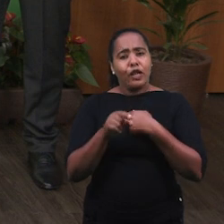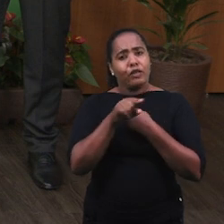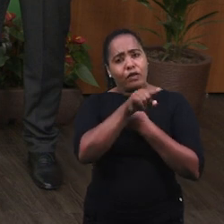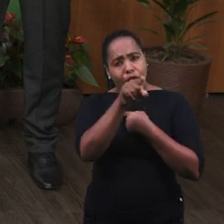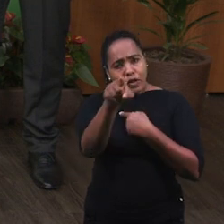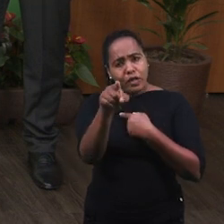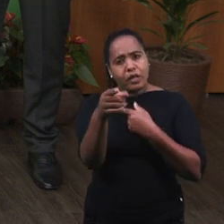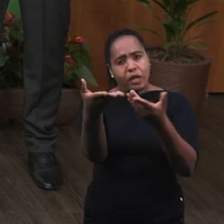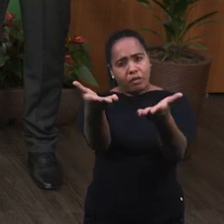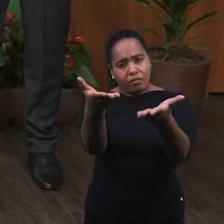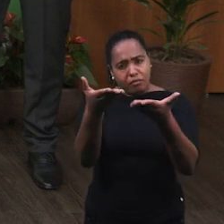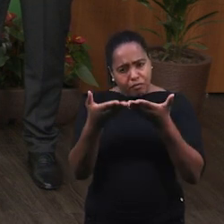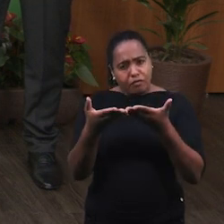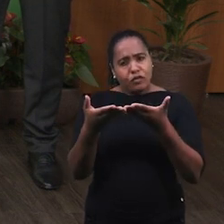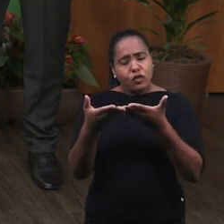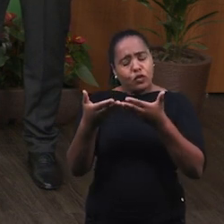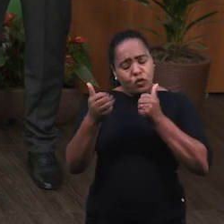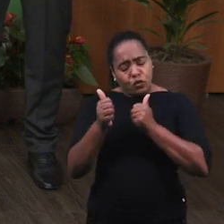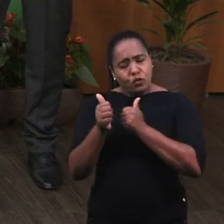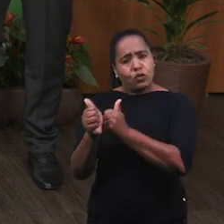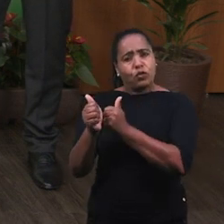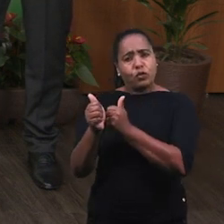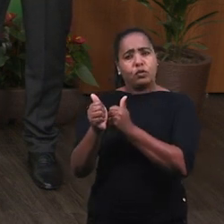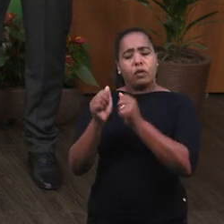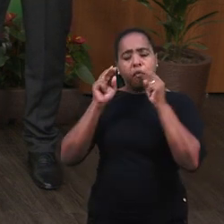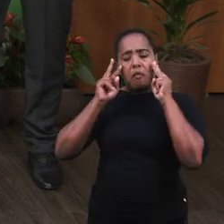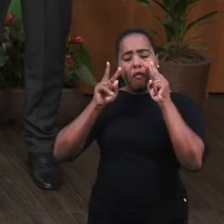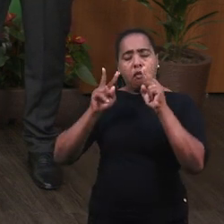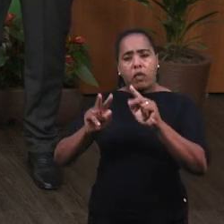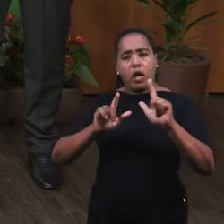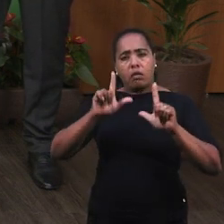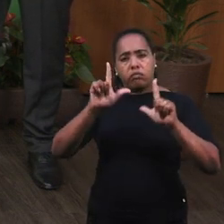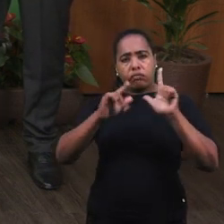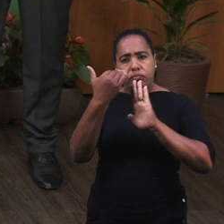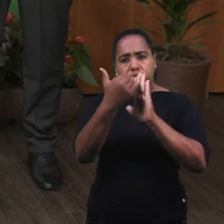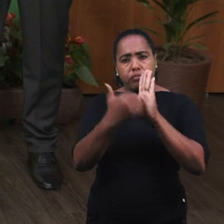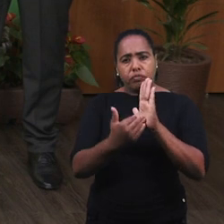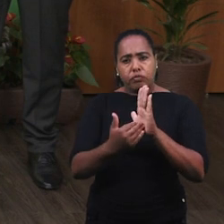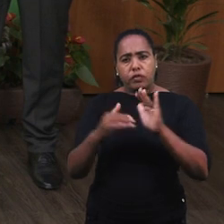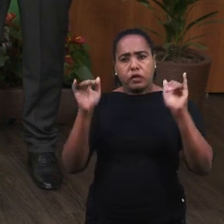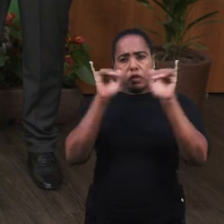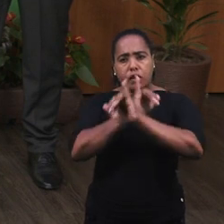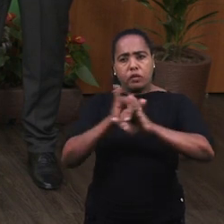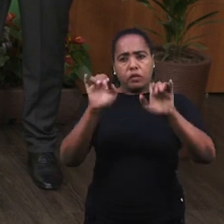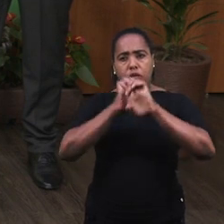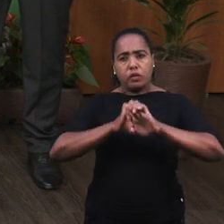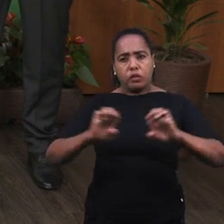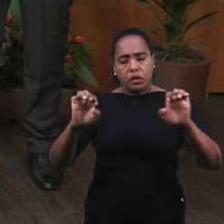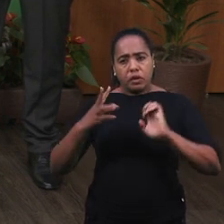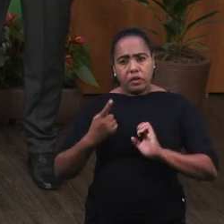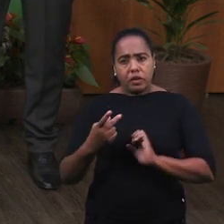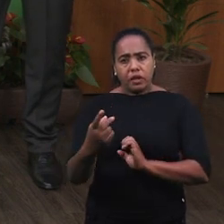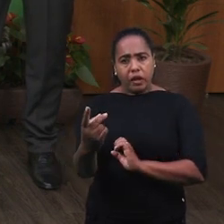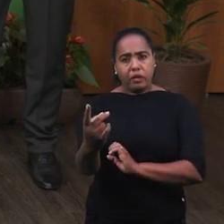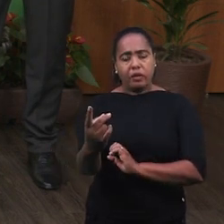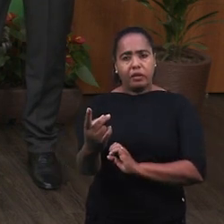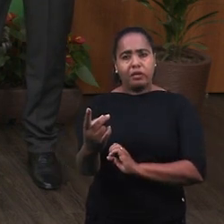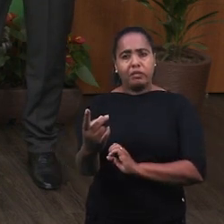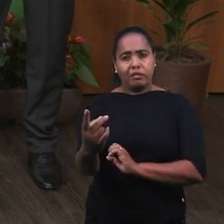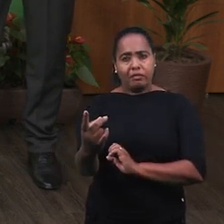inviter, continuez avec nous en assistant à la programmation, en annonçant l'évangile